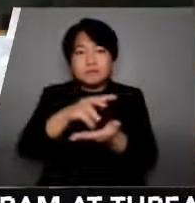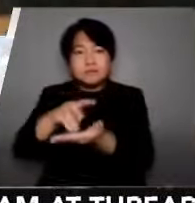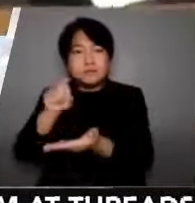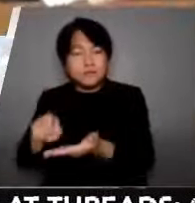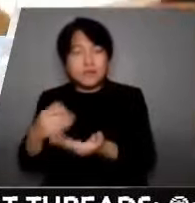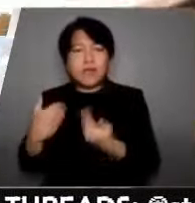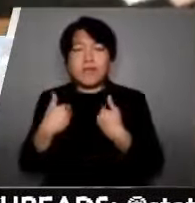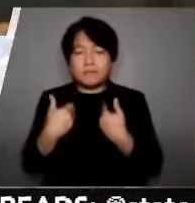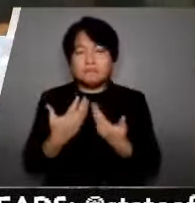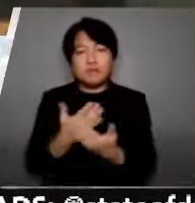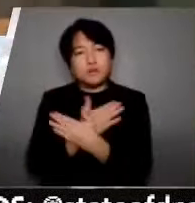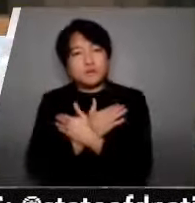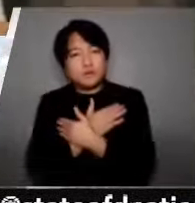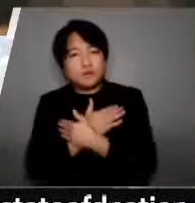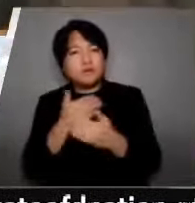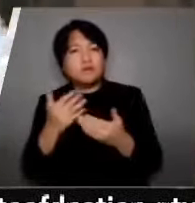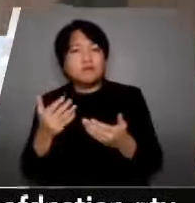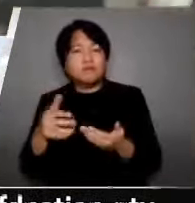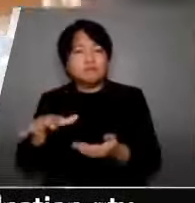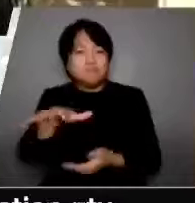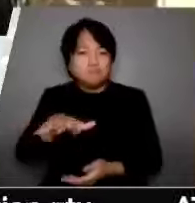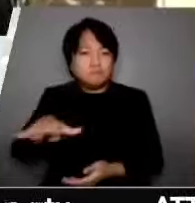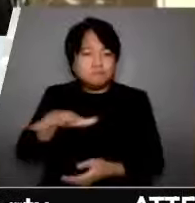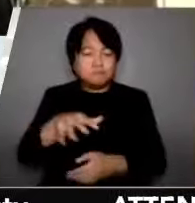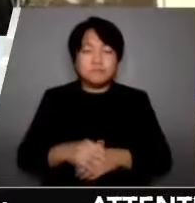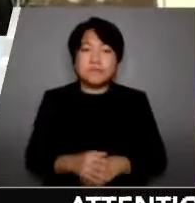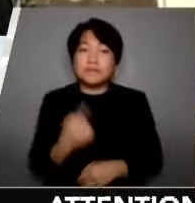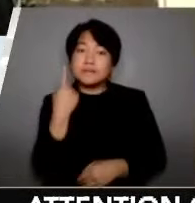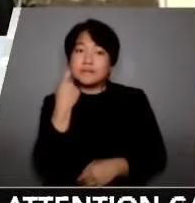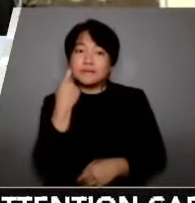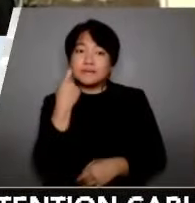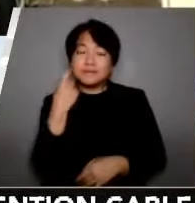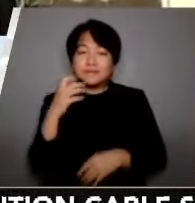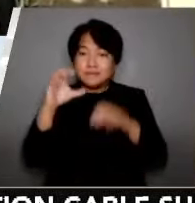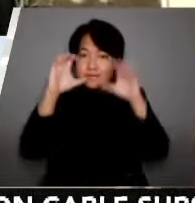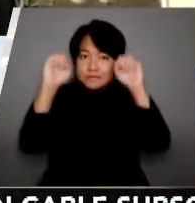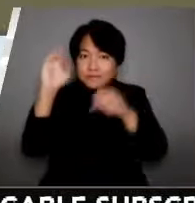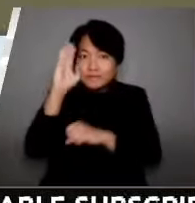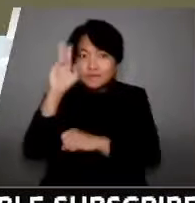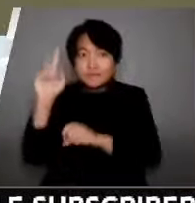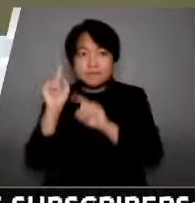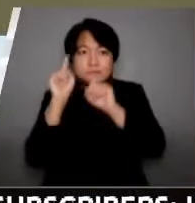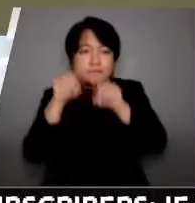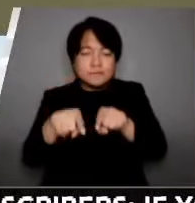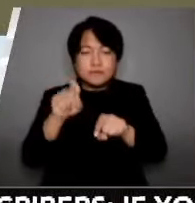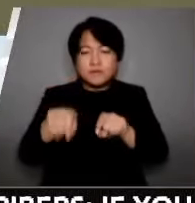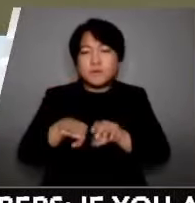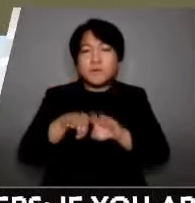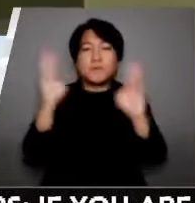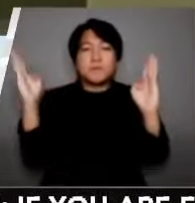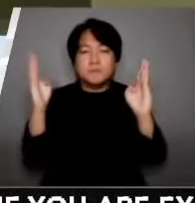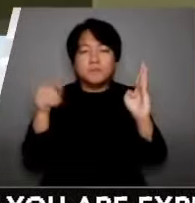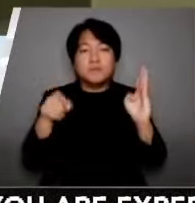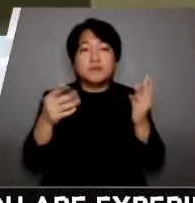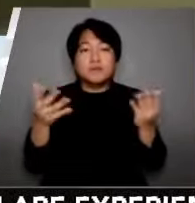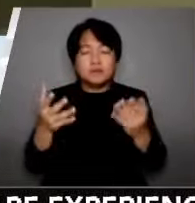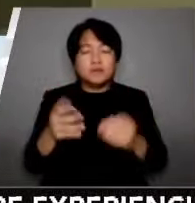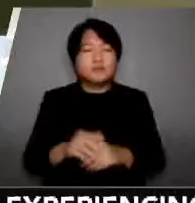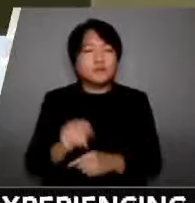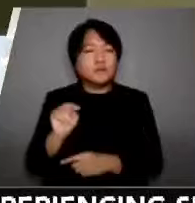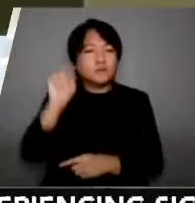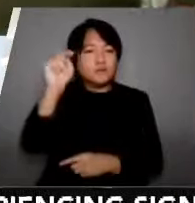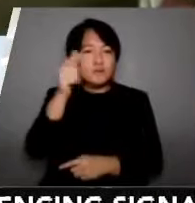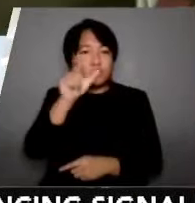Pangulong Bongbong Marcos ang pormal na pagbubukas ng kauna-unahang tourist rest area sa North Luzon sa saud Pagudpud Ilocos